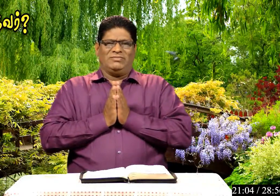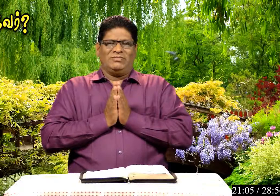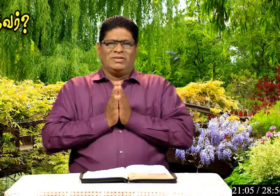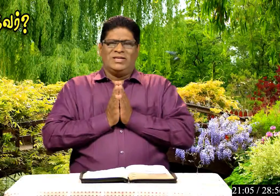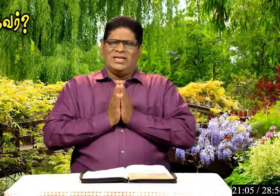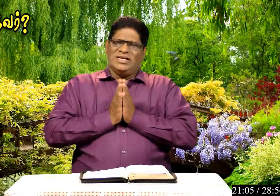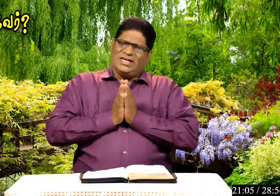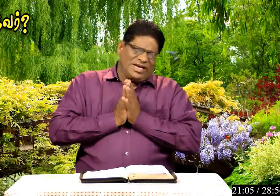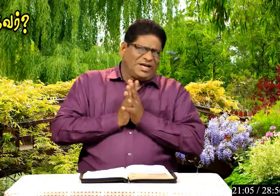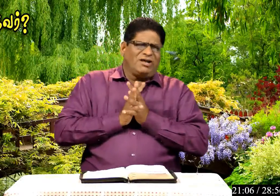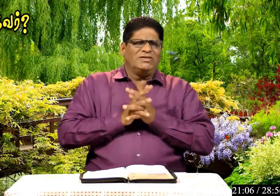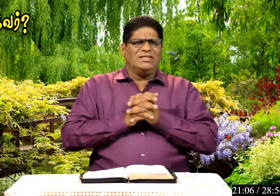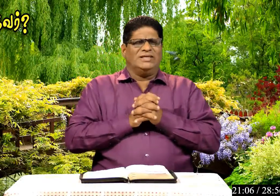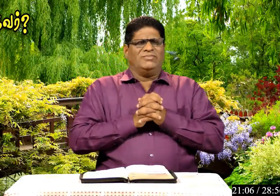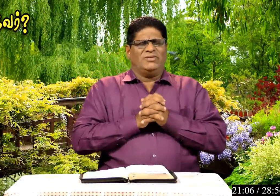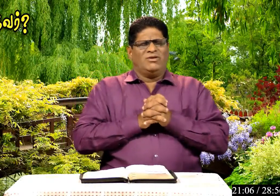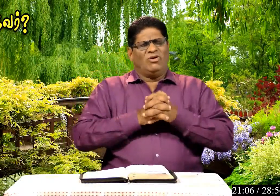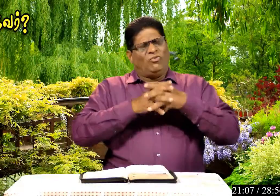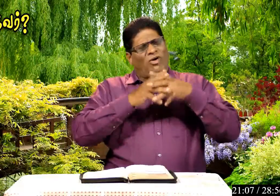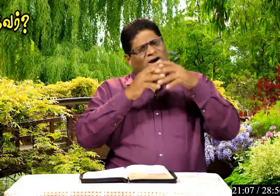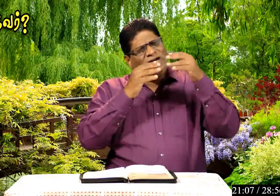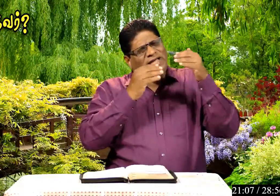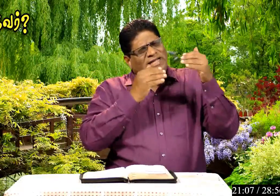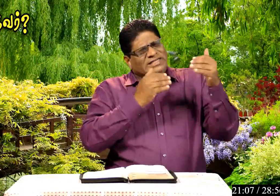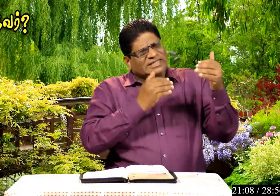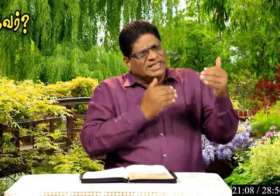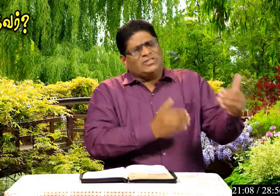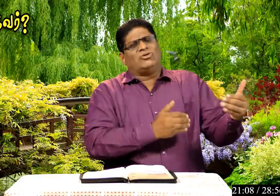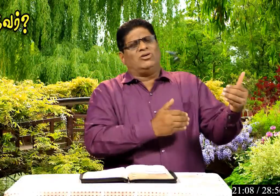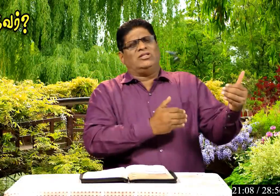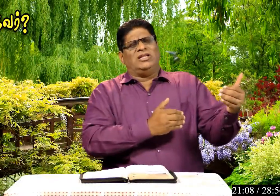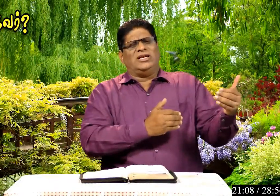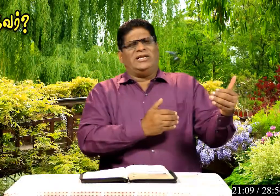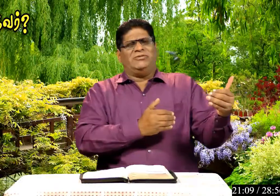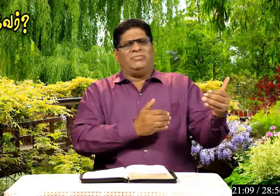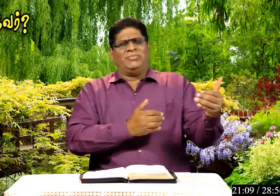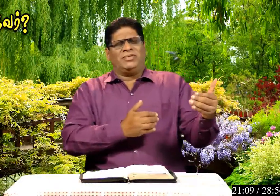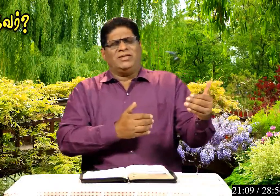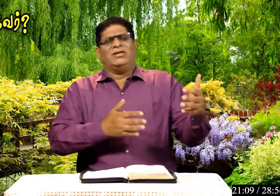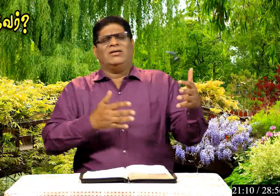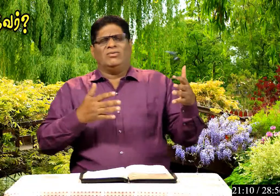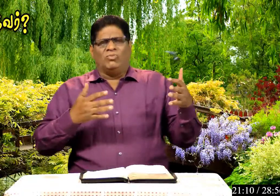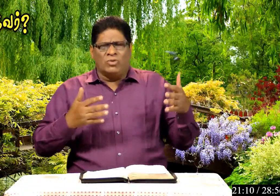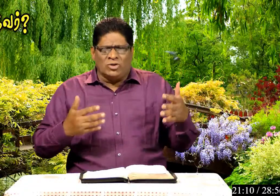வருவீர்கள். 2, வாழ்க்கையின் தெரிந்து கொள்ளுதல்களிலும்